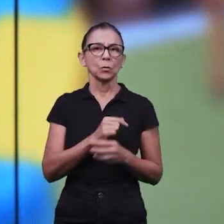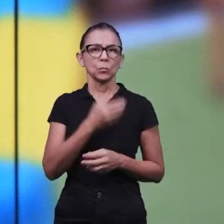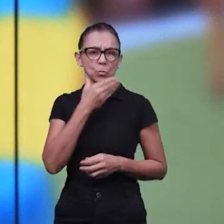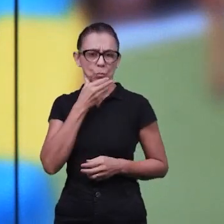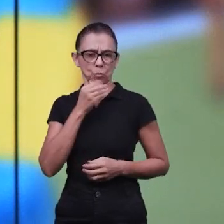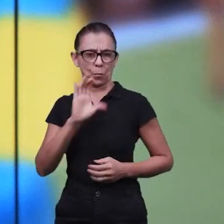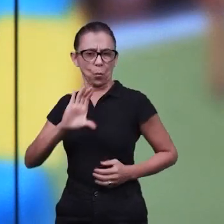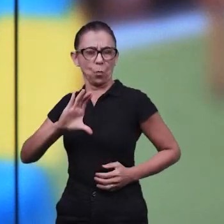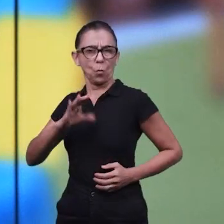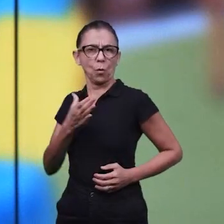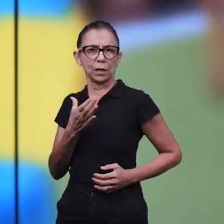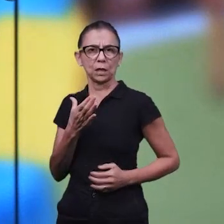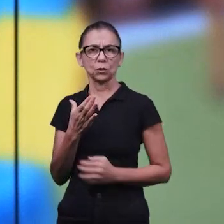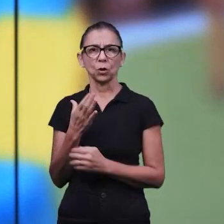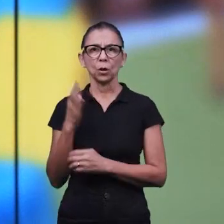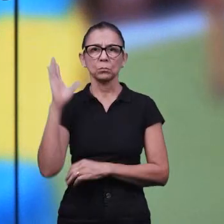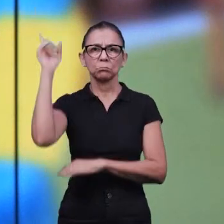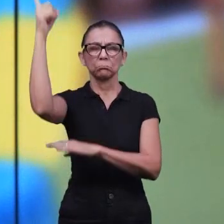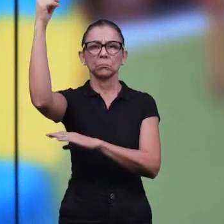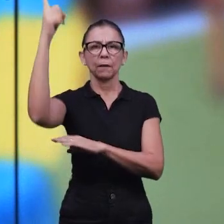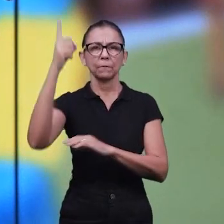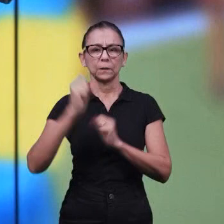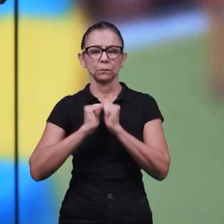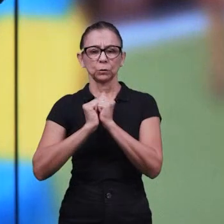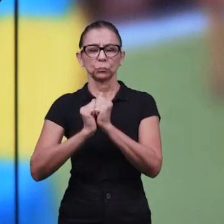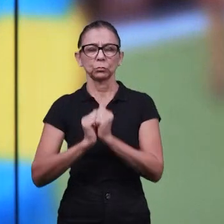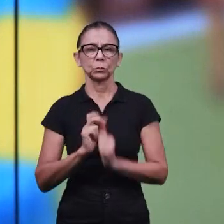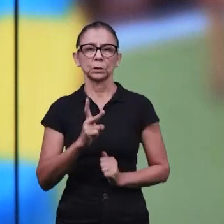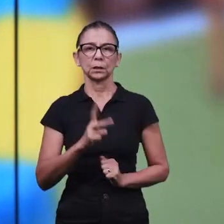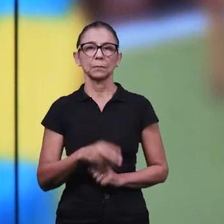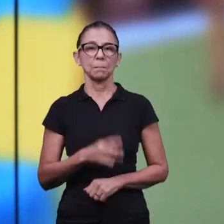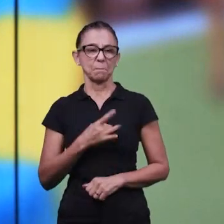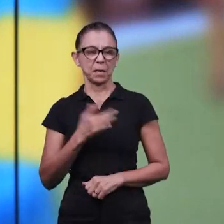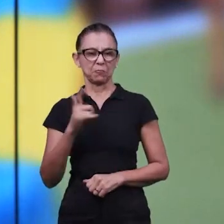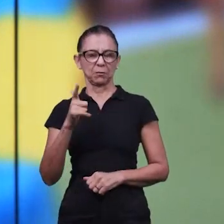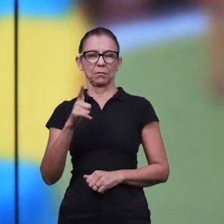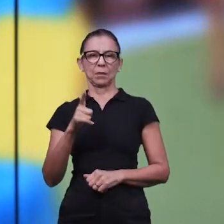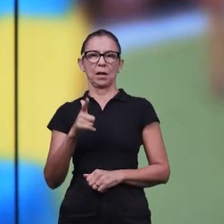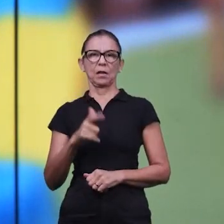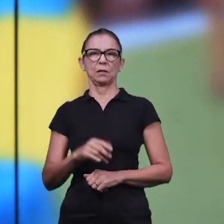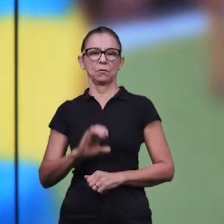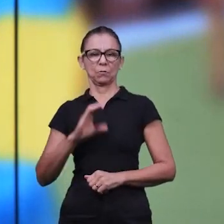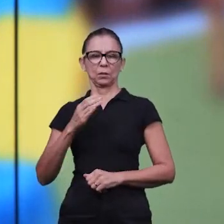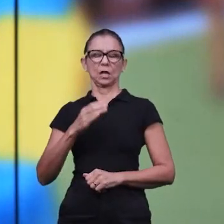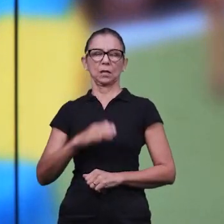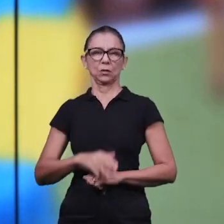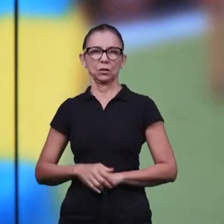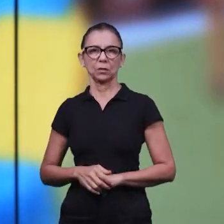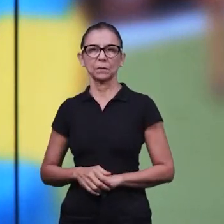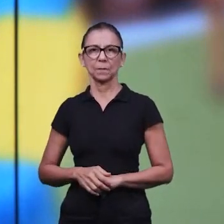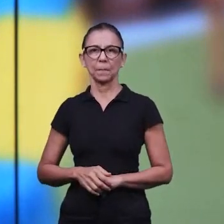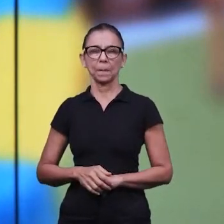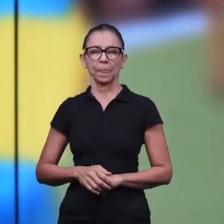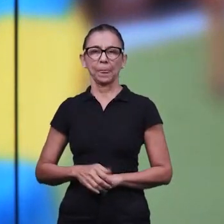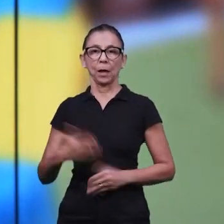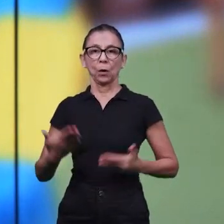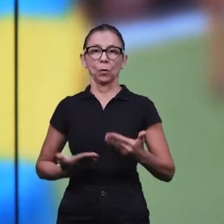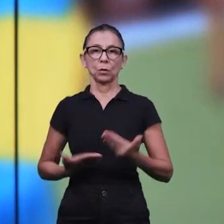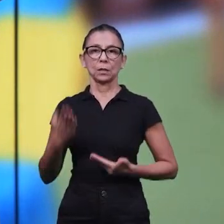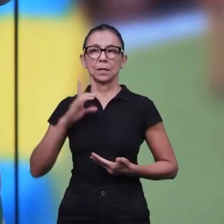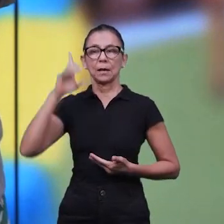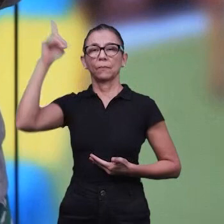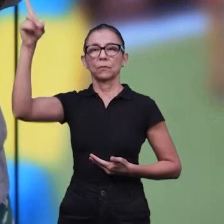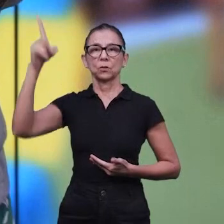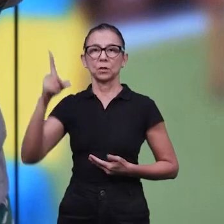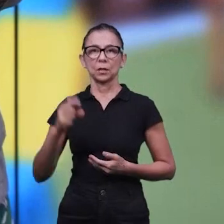de David. Vaillant, c'est celui qui n'a pas peur. Et il est courageux, mais il y a une chose. La